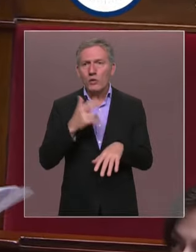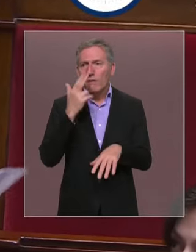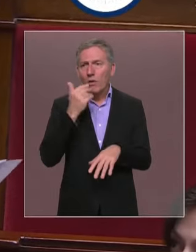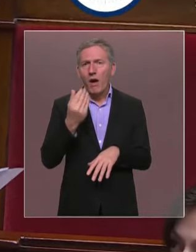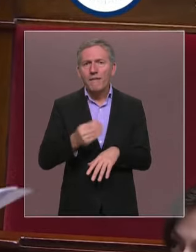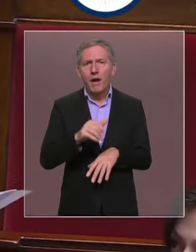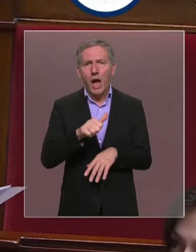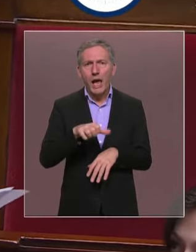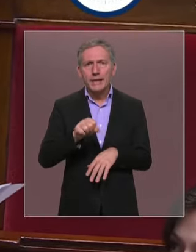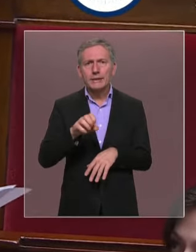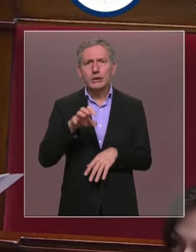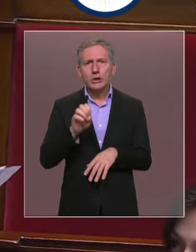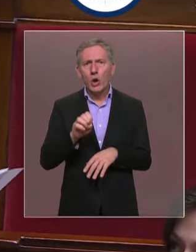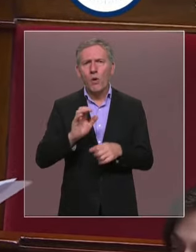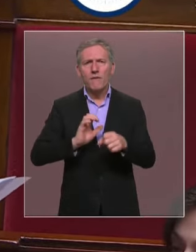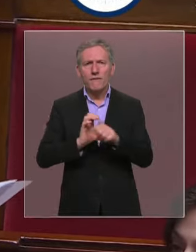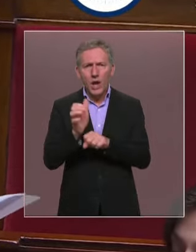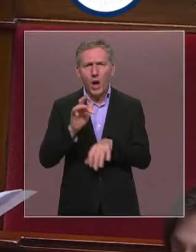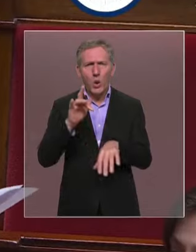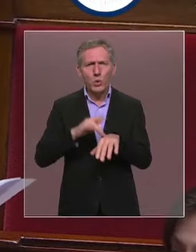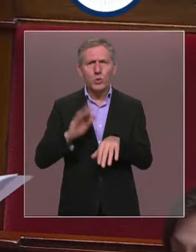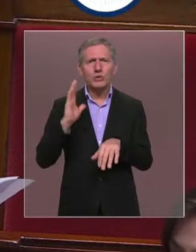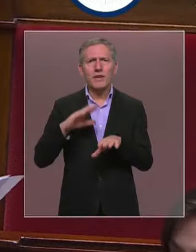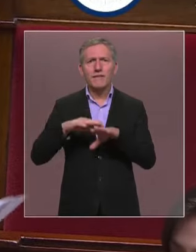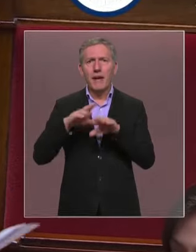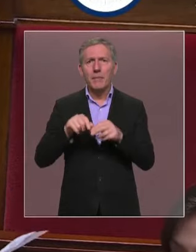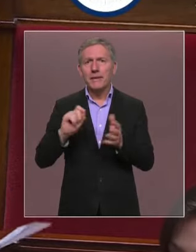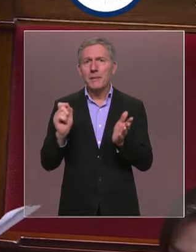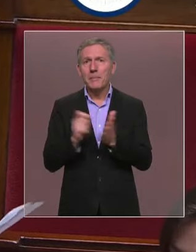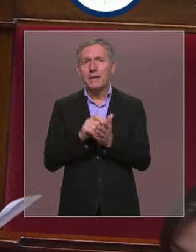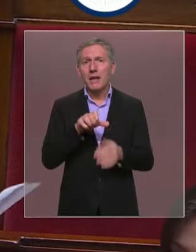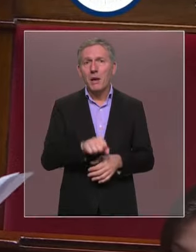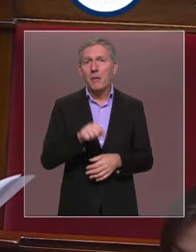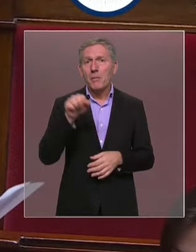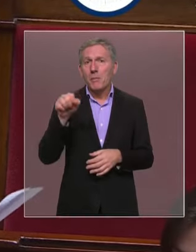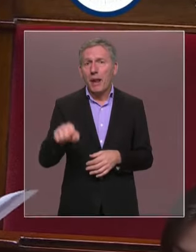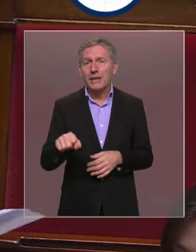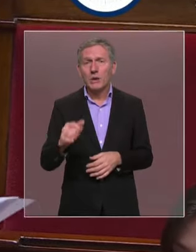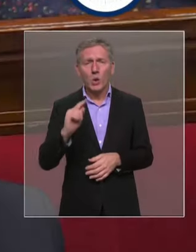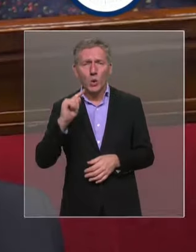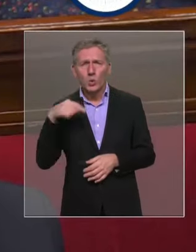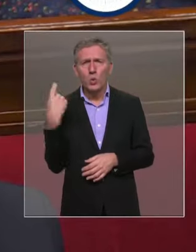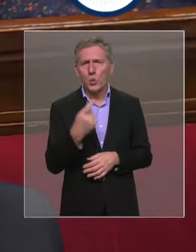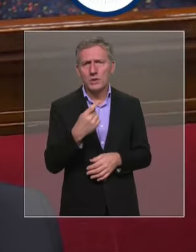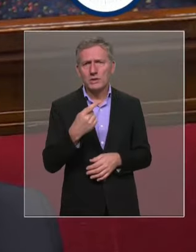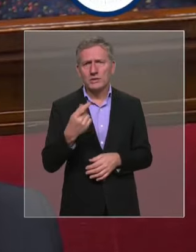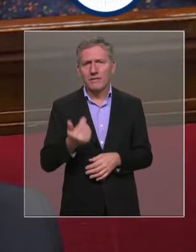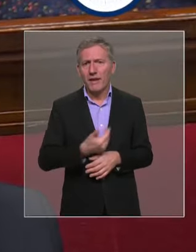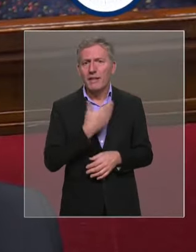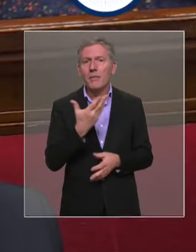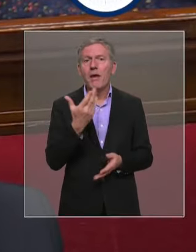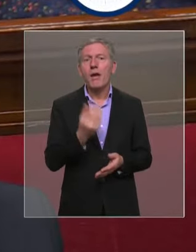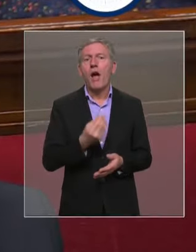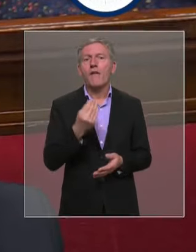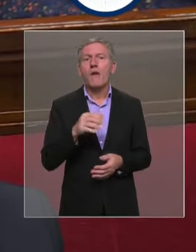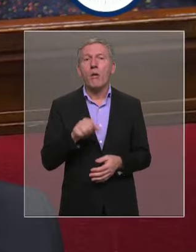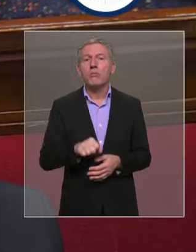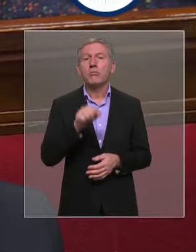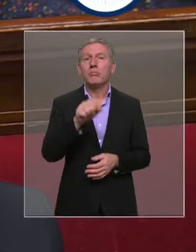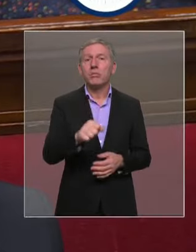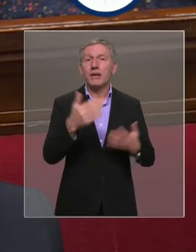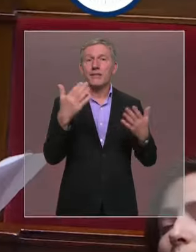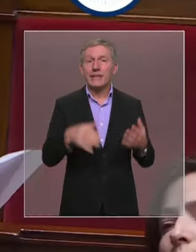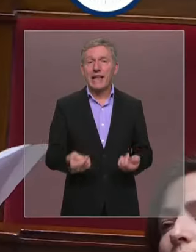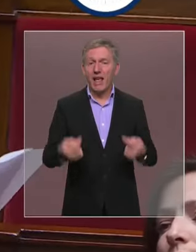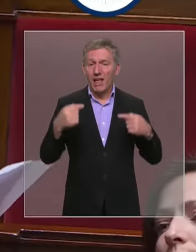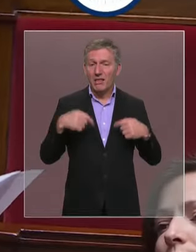l'ASE qui n'ait pas été violé dans sa famille d'origine ou au cours de son placement, pas un. Quand un enfant est placé, l'État n'est